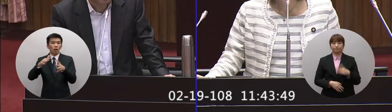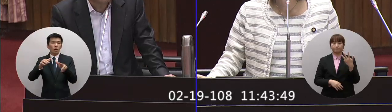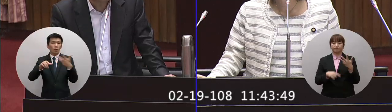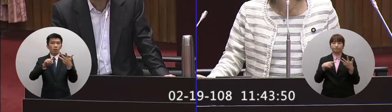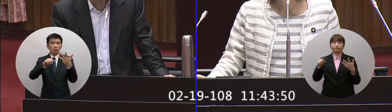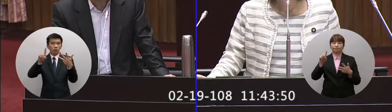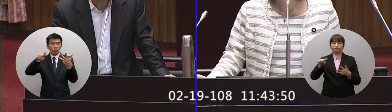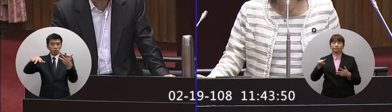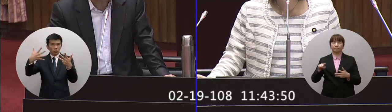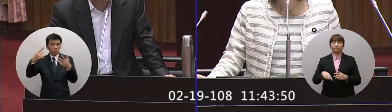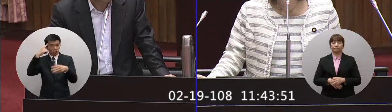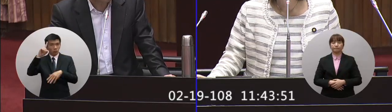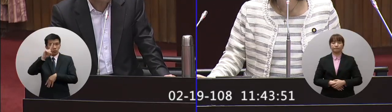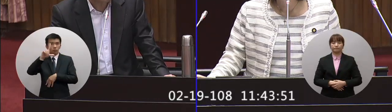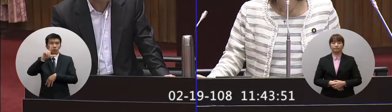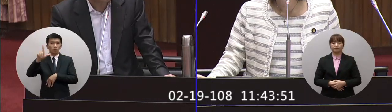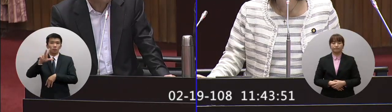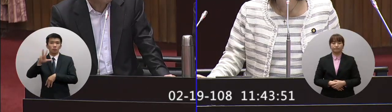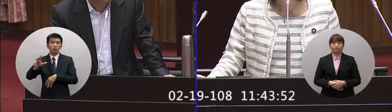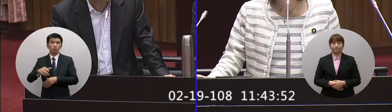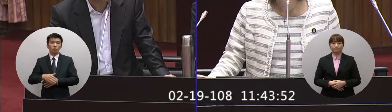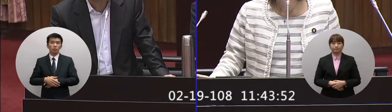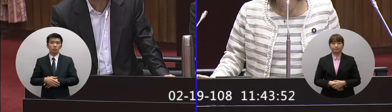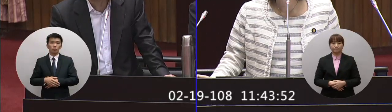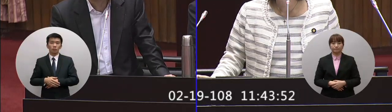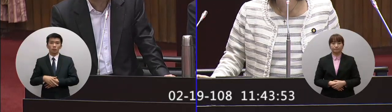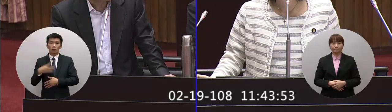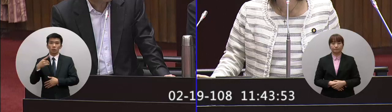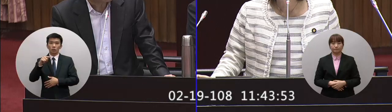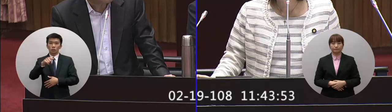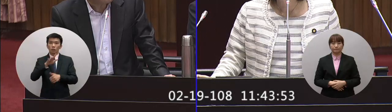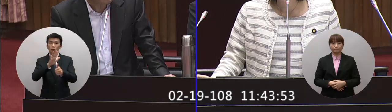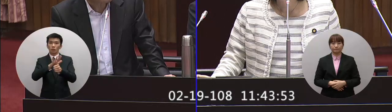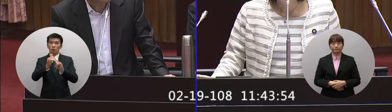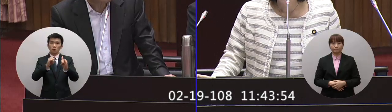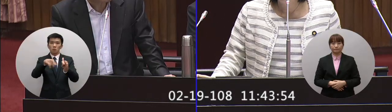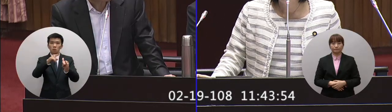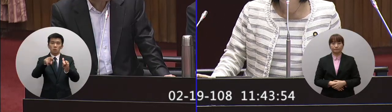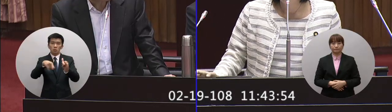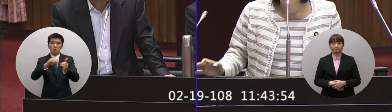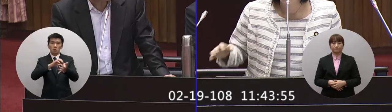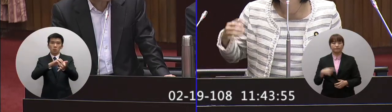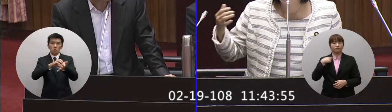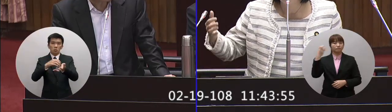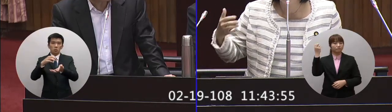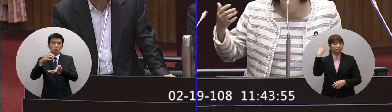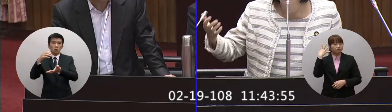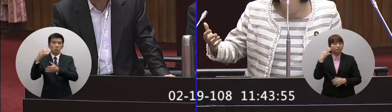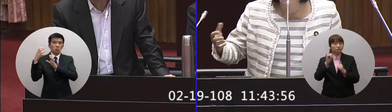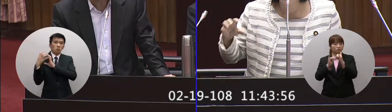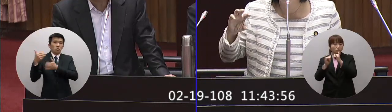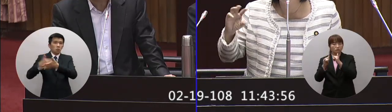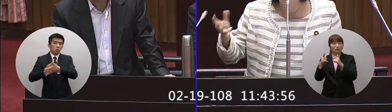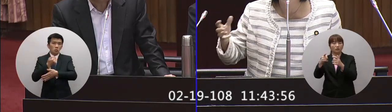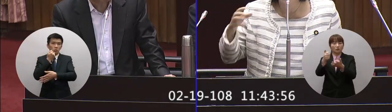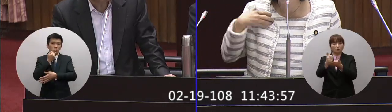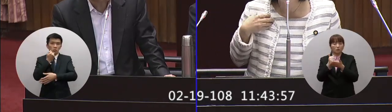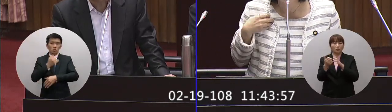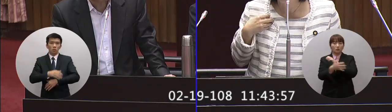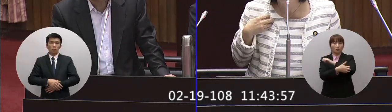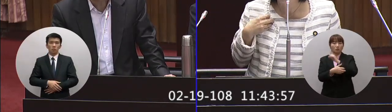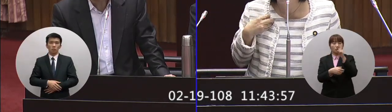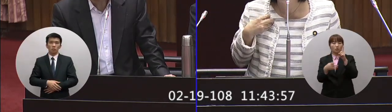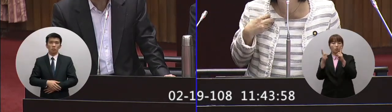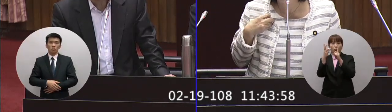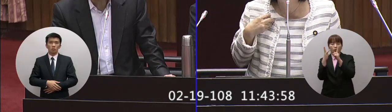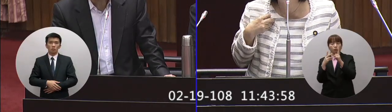800到1500每天。 是。 好，这样的一个情形，所以减轻这负担了哈。 我听到民众使用共聘的反